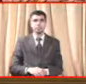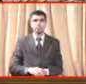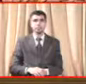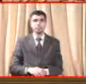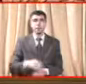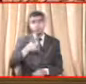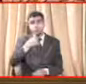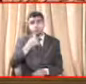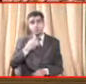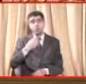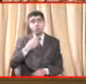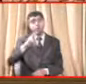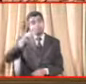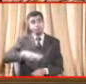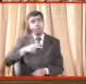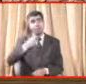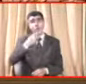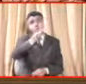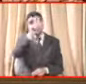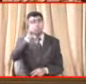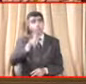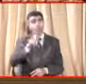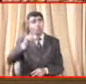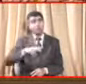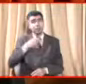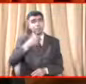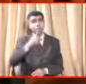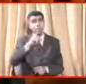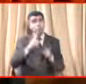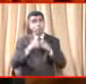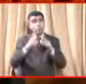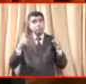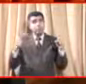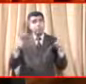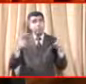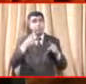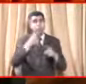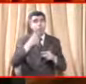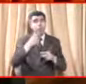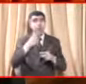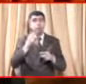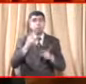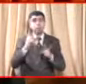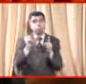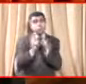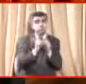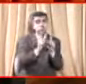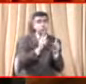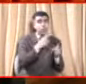في الحقيقة السؤال يعني سميتو طويل وعريض، كنظن تكلمنا على واحد الطرف